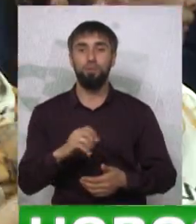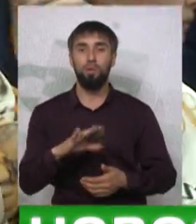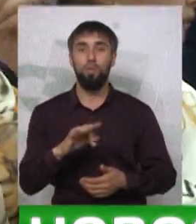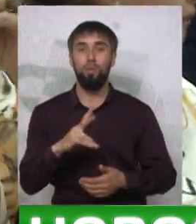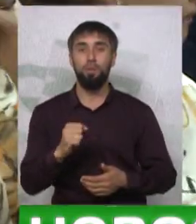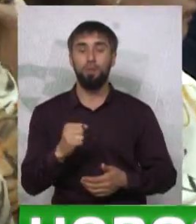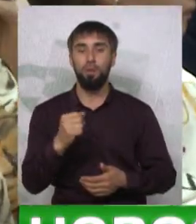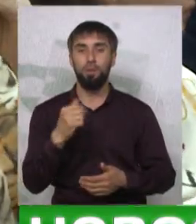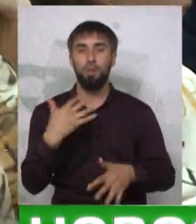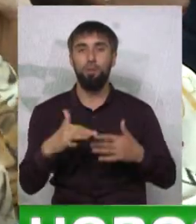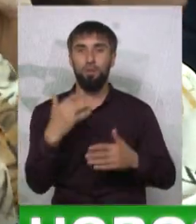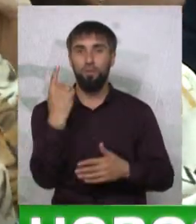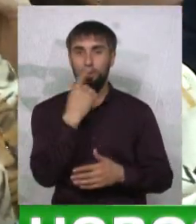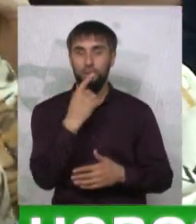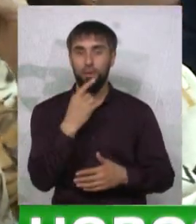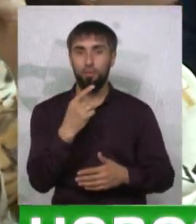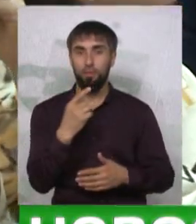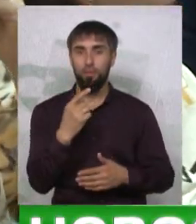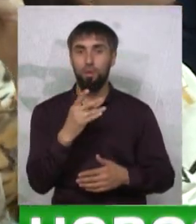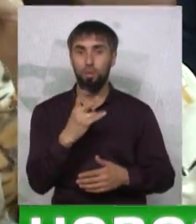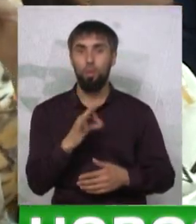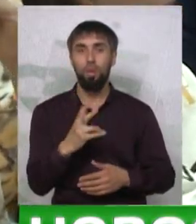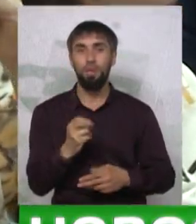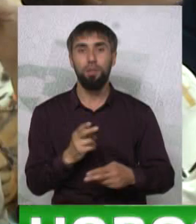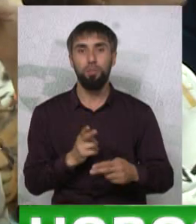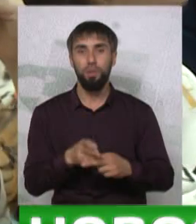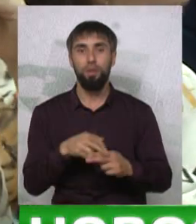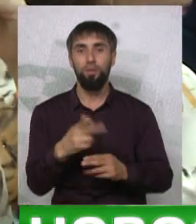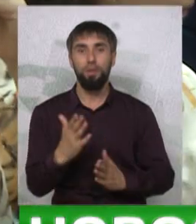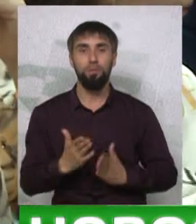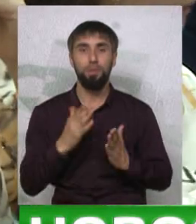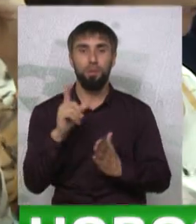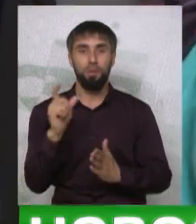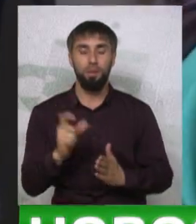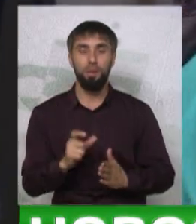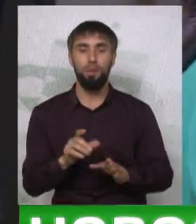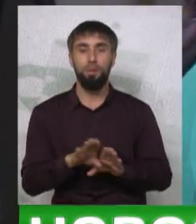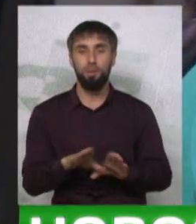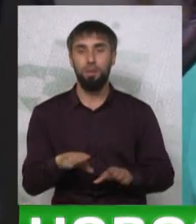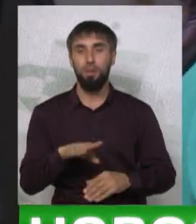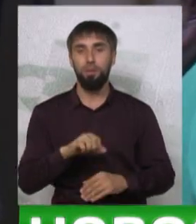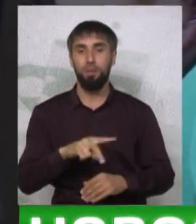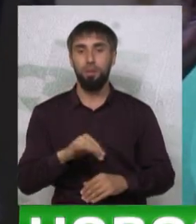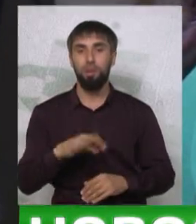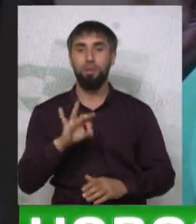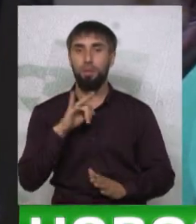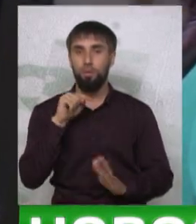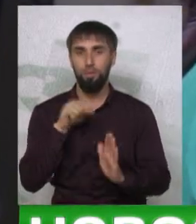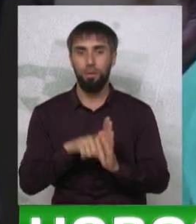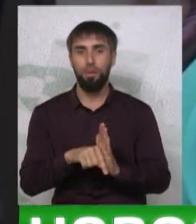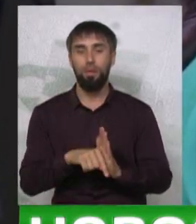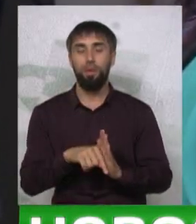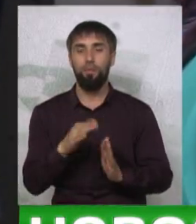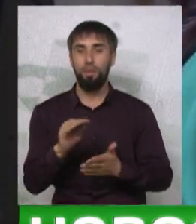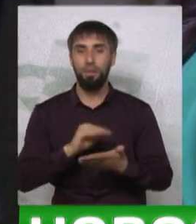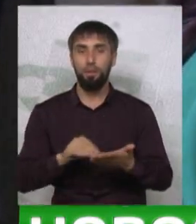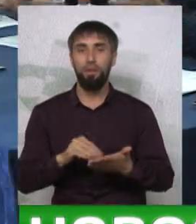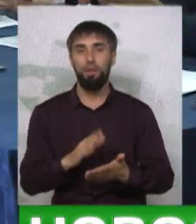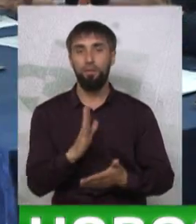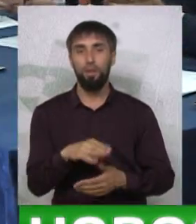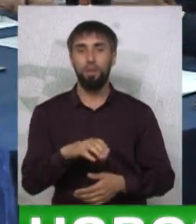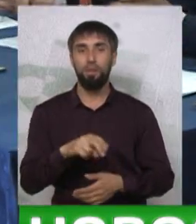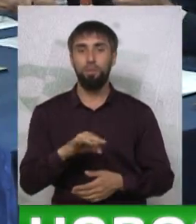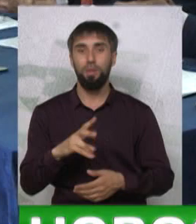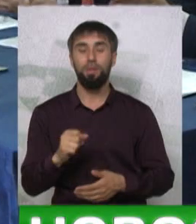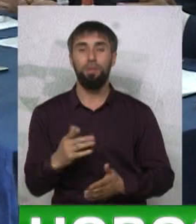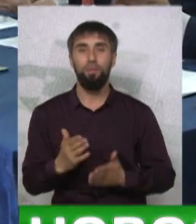Она слабовидящая, но это не мешает ей прочесть стихи в свои 5 лет так талантливо и проникновенно. В произведении Владимира